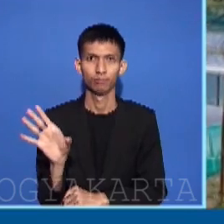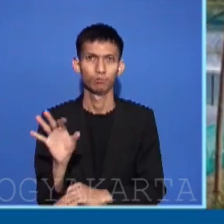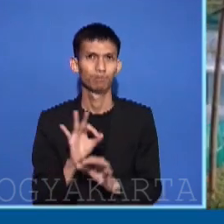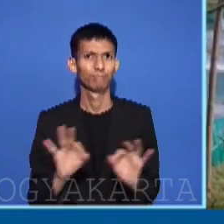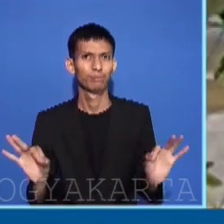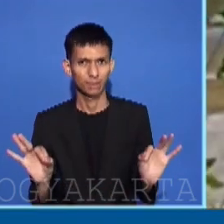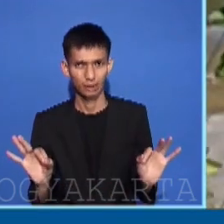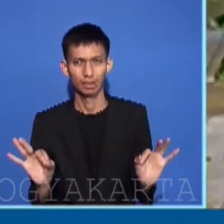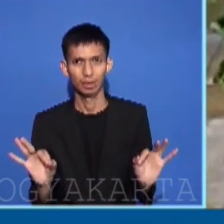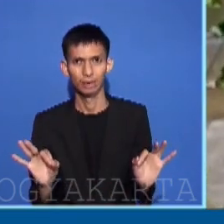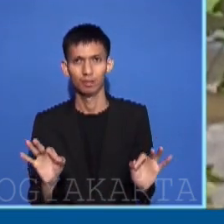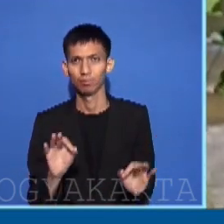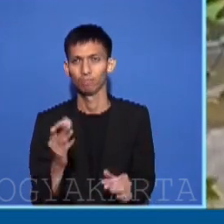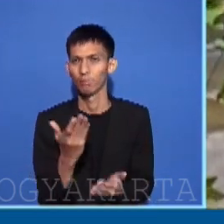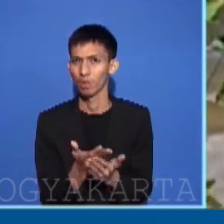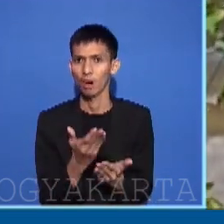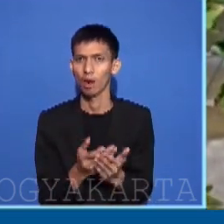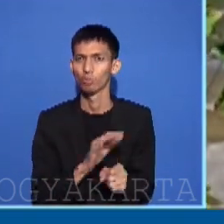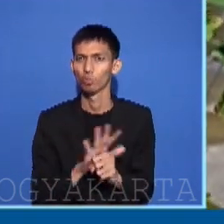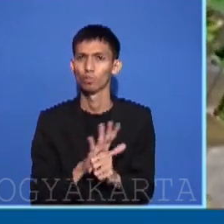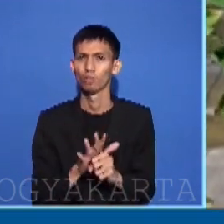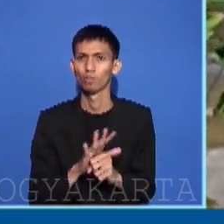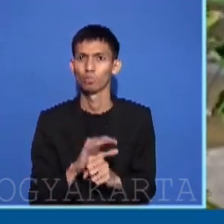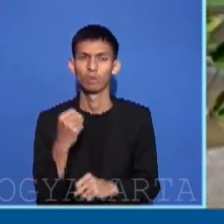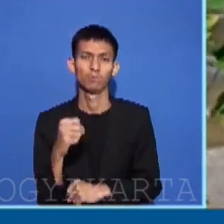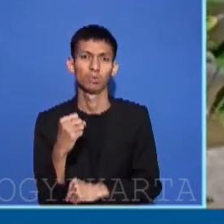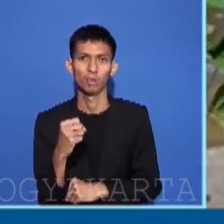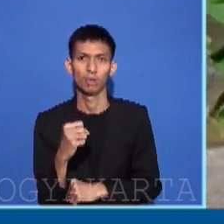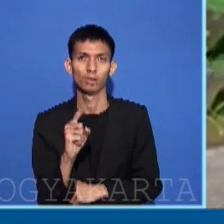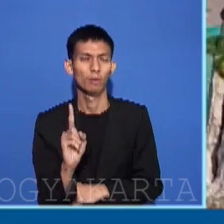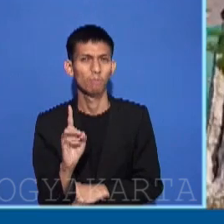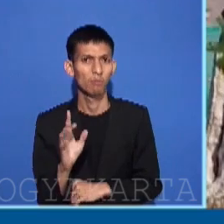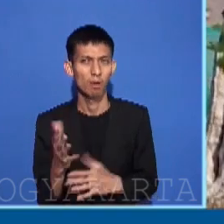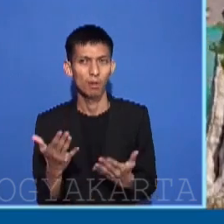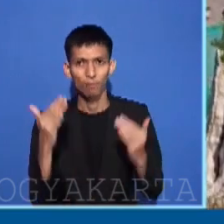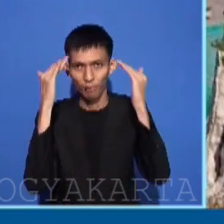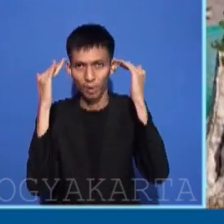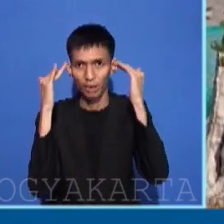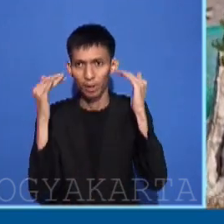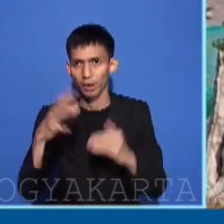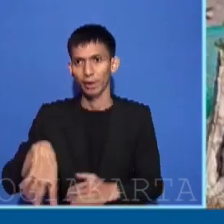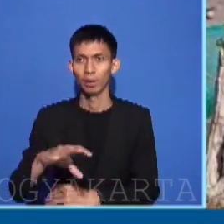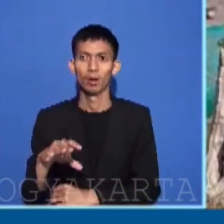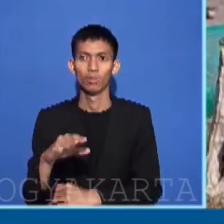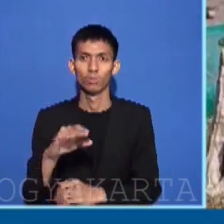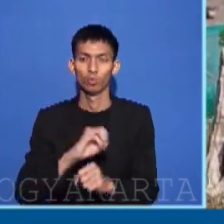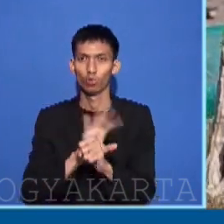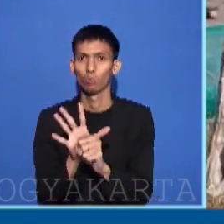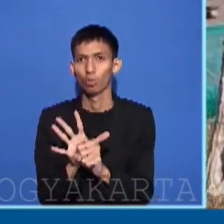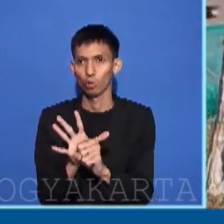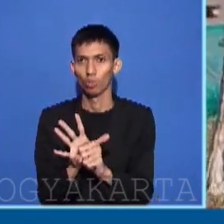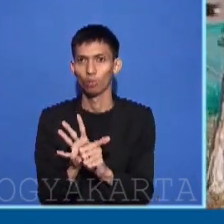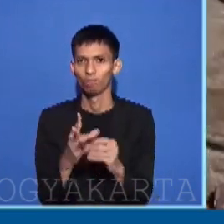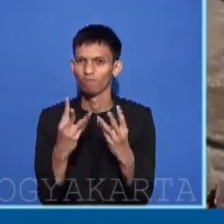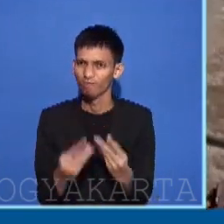Kadhaipun panyunan dereng saged dipun cekapi. Emanipun kadang tani urang ing laladan Kulon Progo nembe nemahi ngrebasanipun